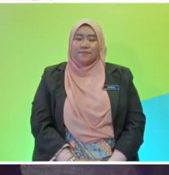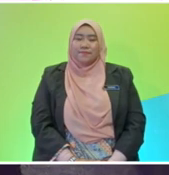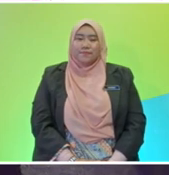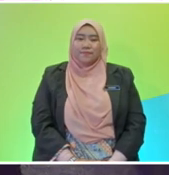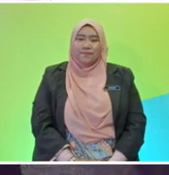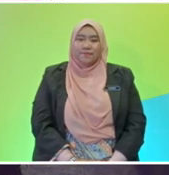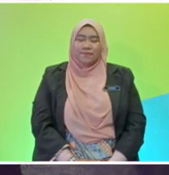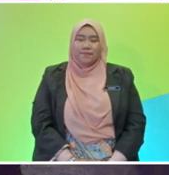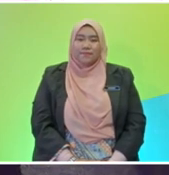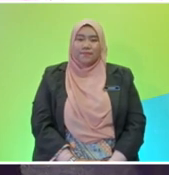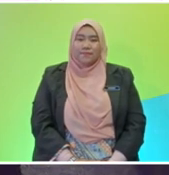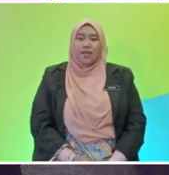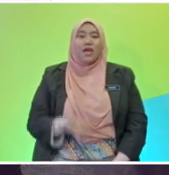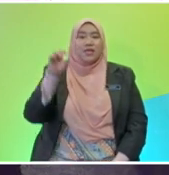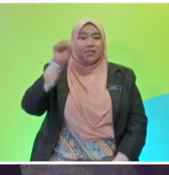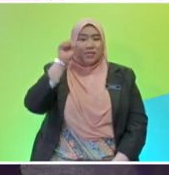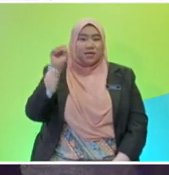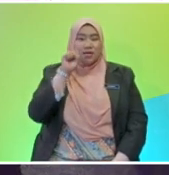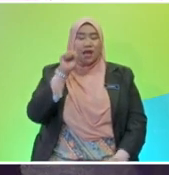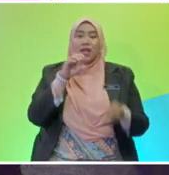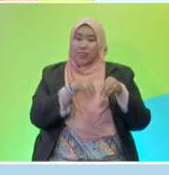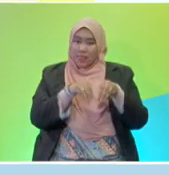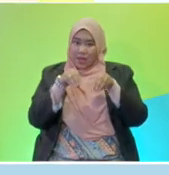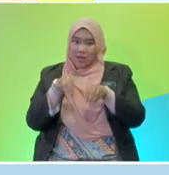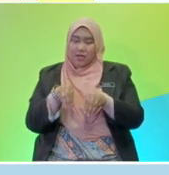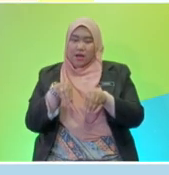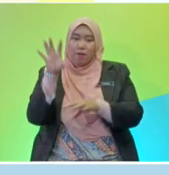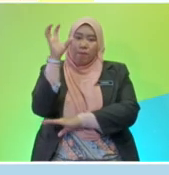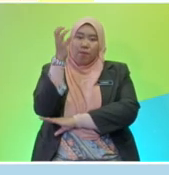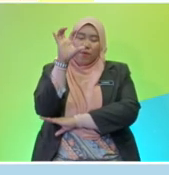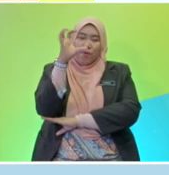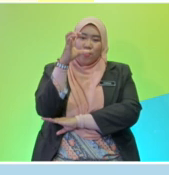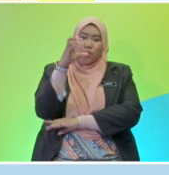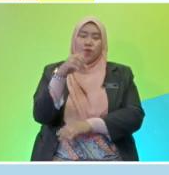seri tanam pokok keladi ya jadi namanya seri